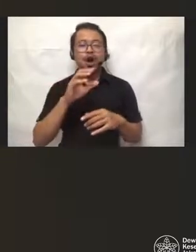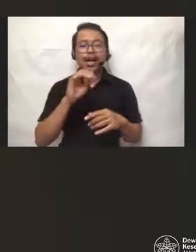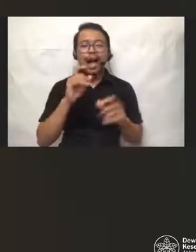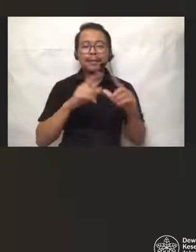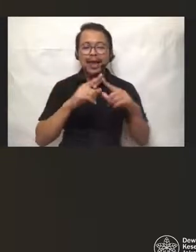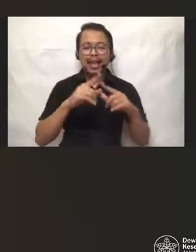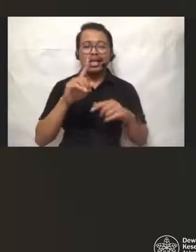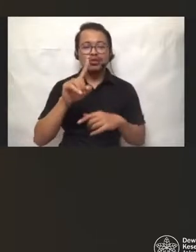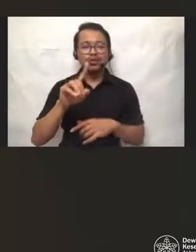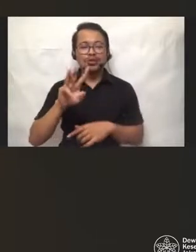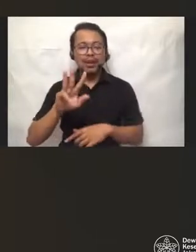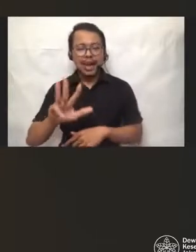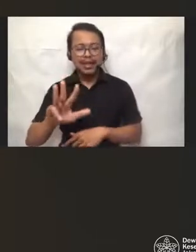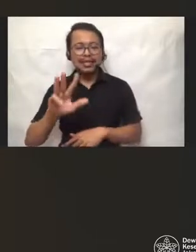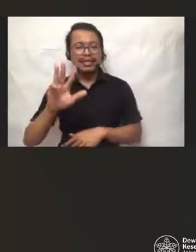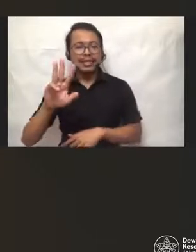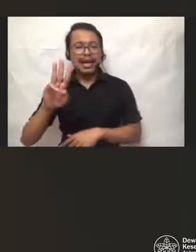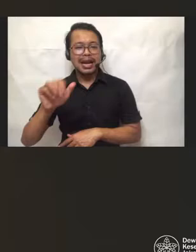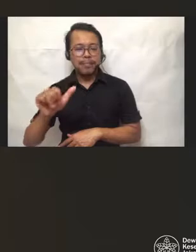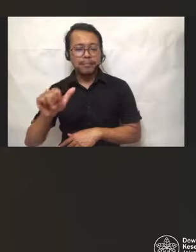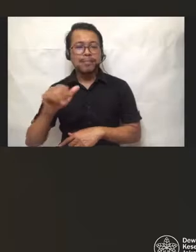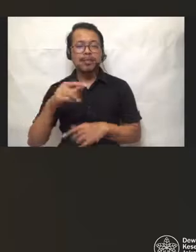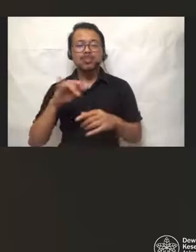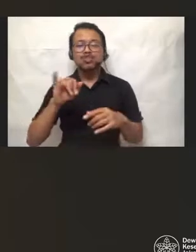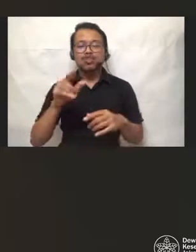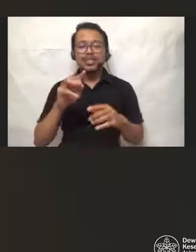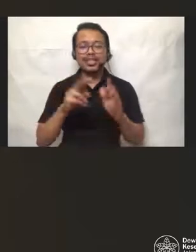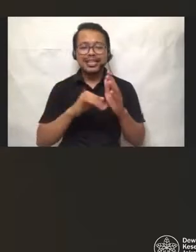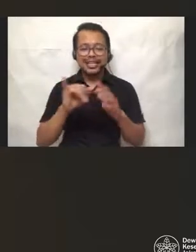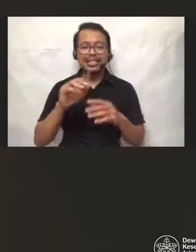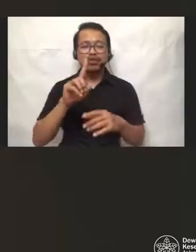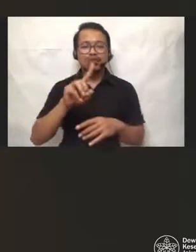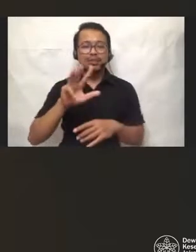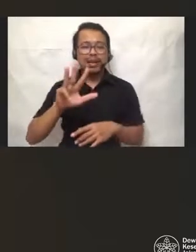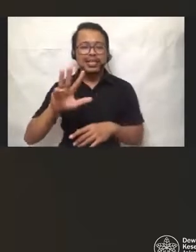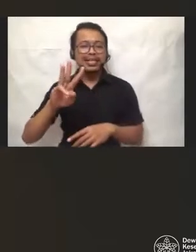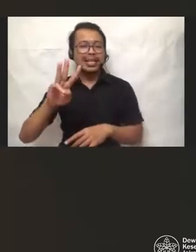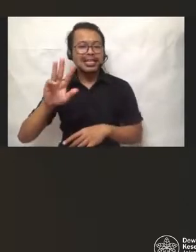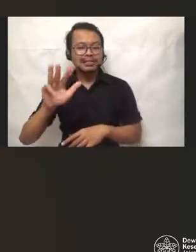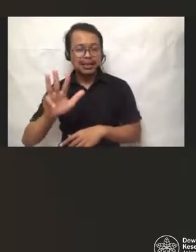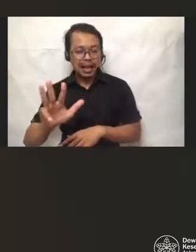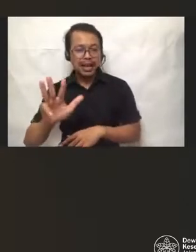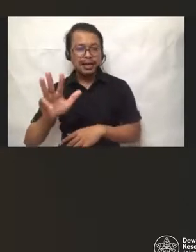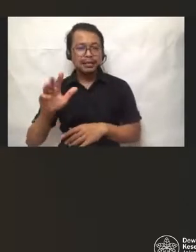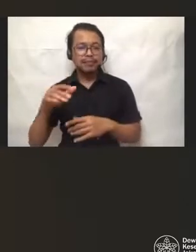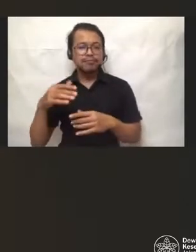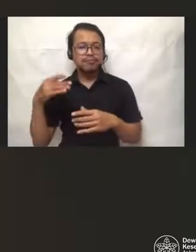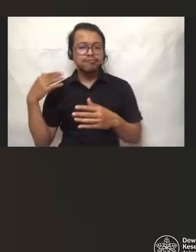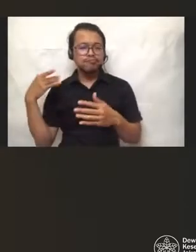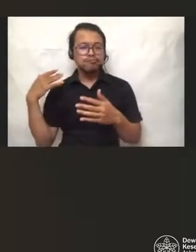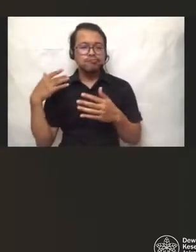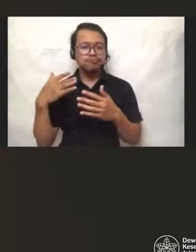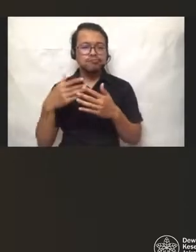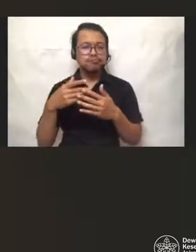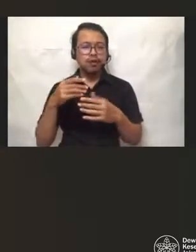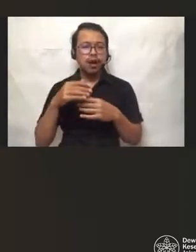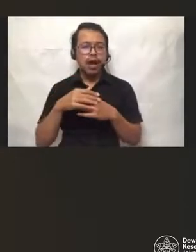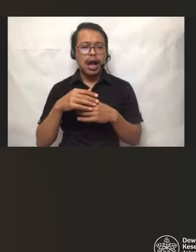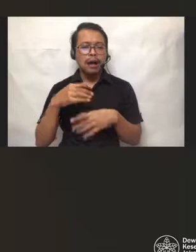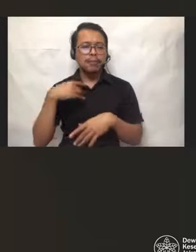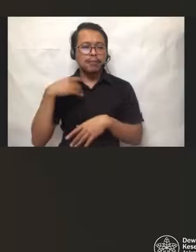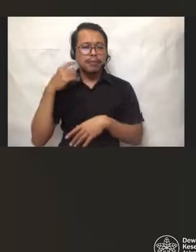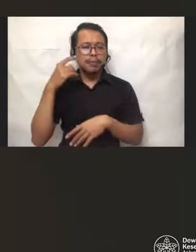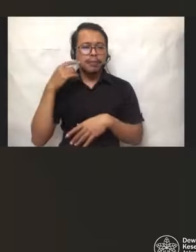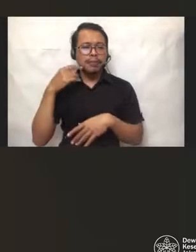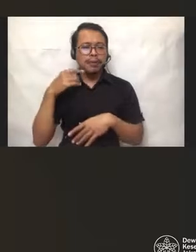Juni 1939, pemikiran yang terus menantang sampai hari ini menyeruak dari